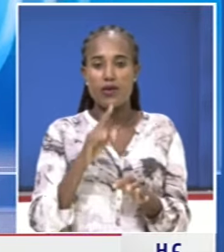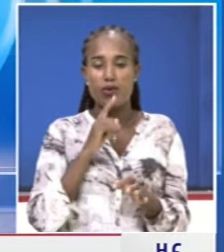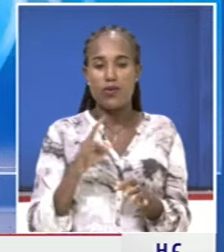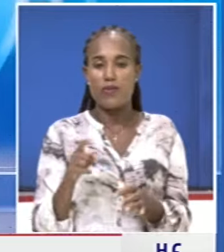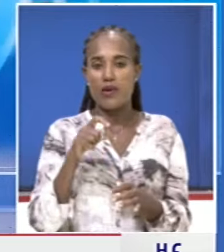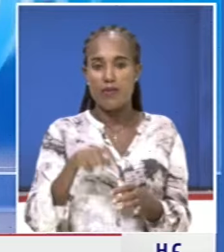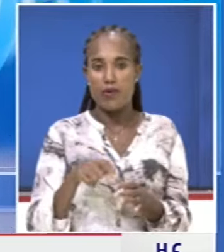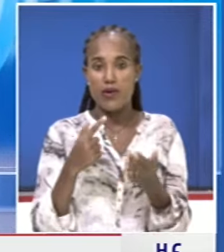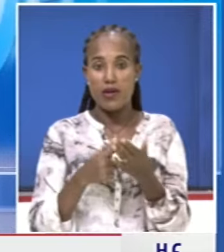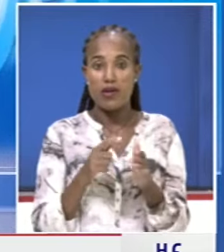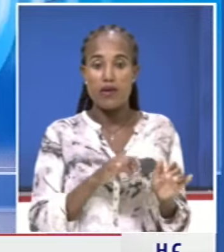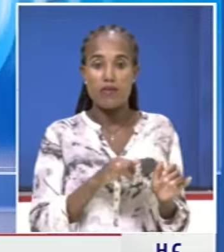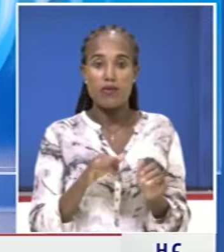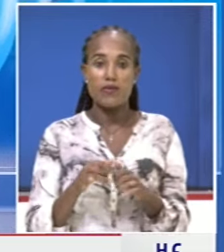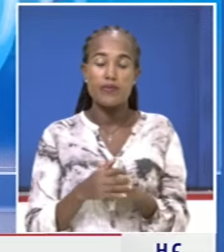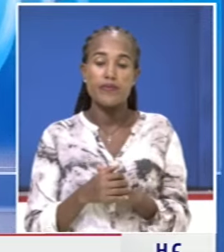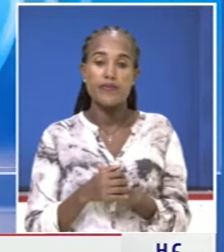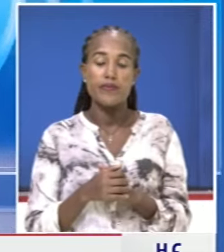የሚችለው። እሱ ደግሞ